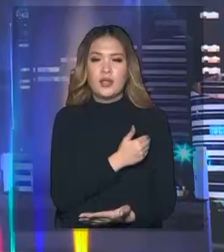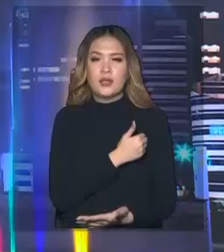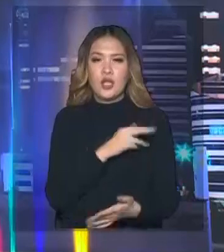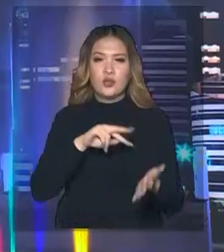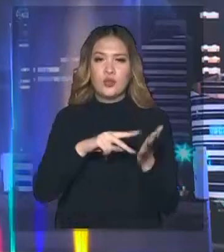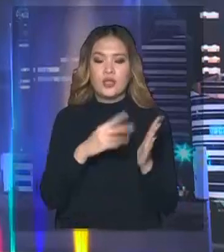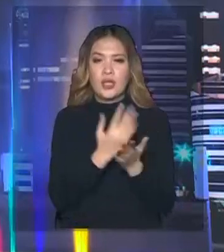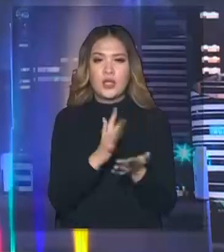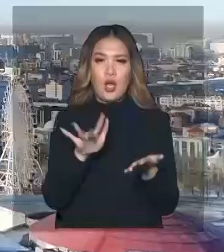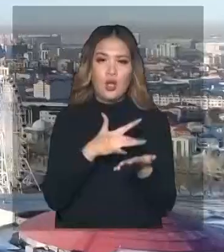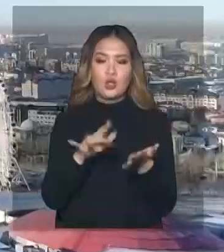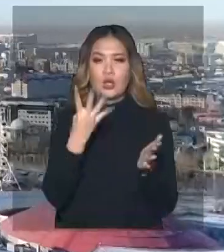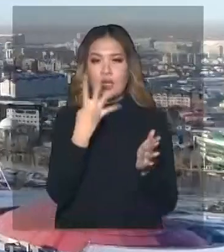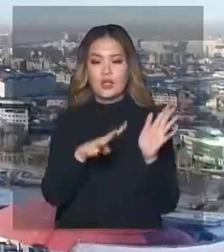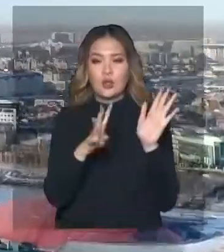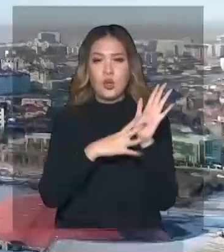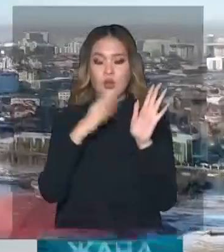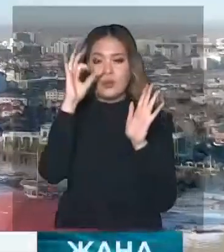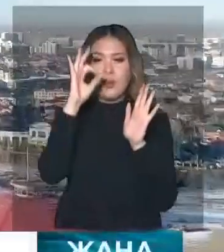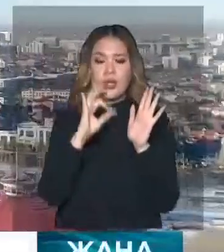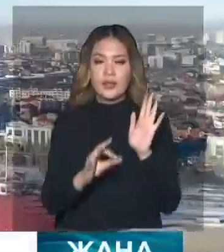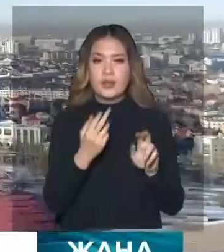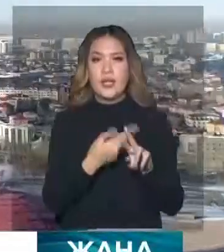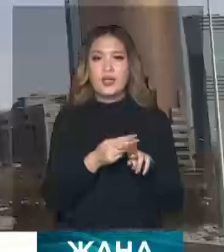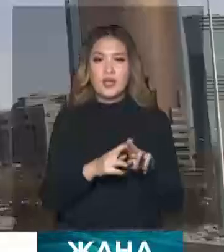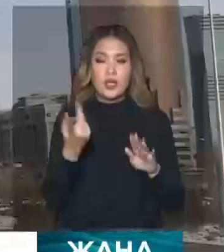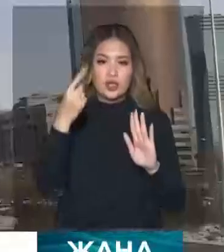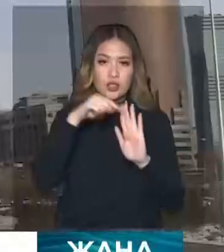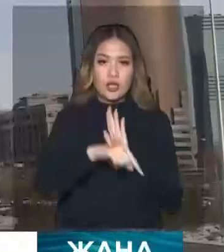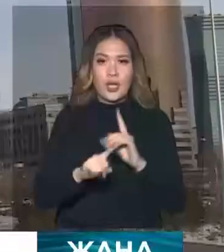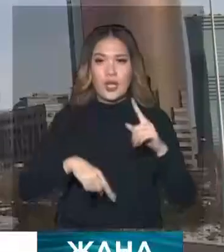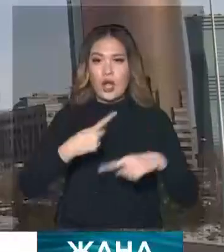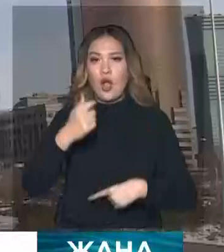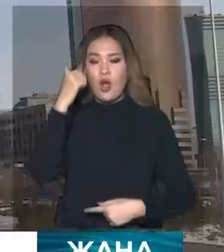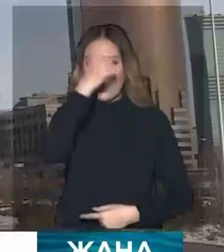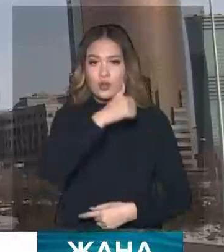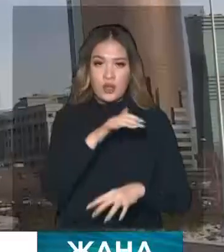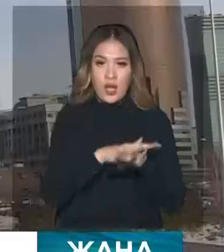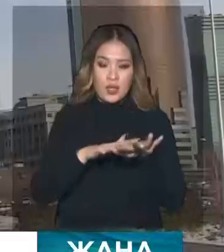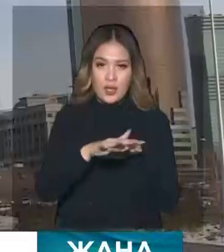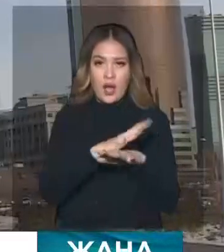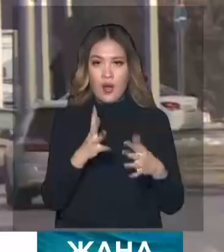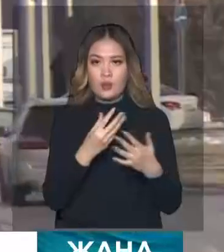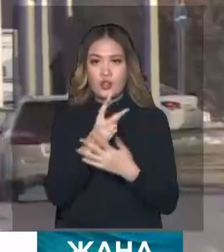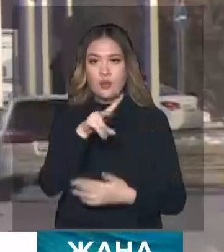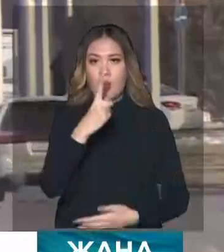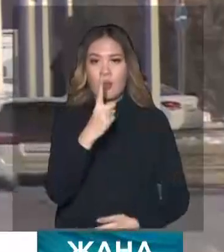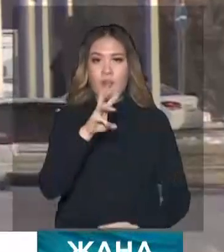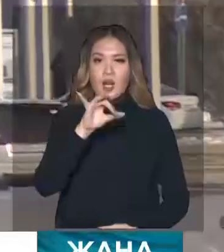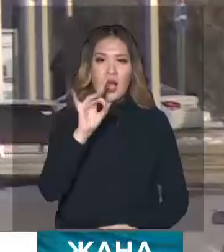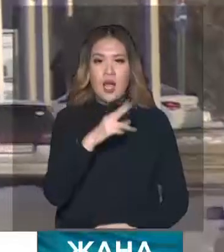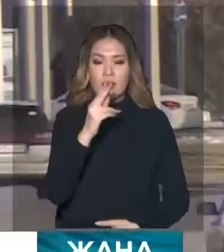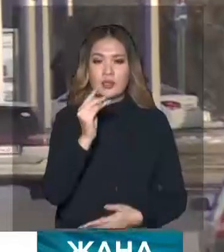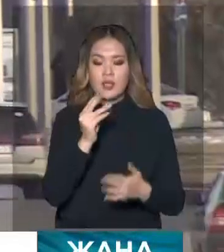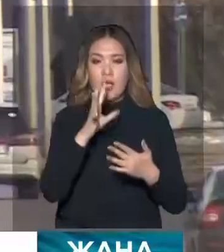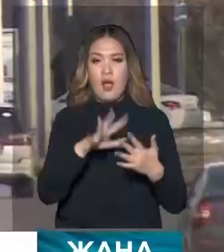қала бюджетінің 49% құрайды. Оның ішінде атап айтар болсақ, келесі жылы халықты әлеуметтік қамтуға 21 миллиардтан